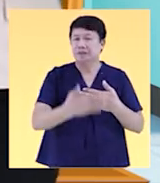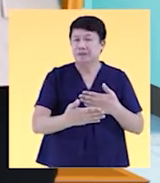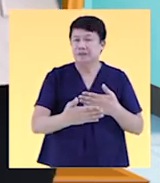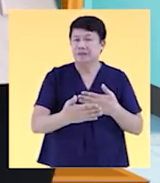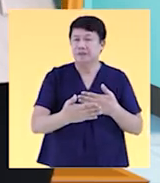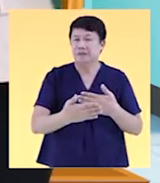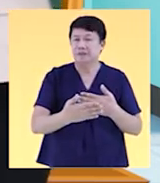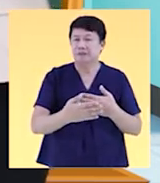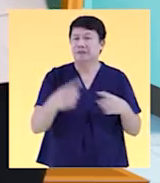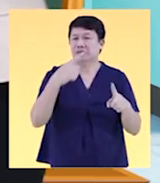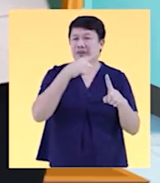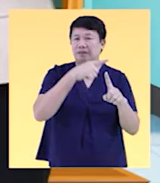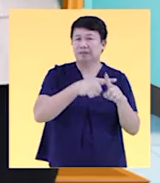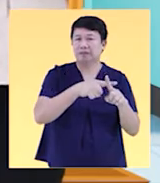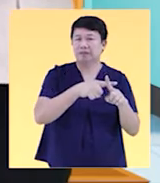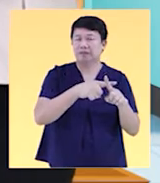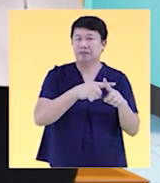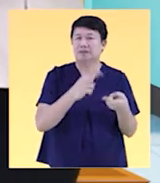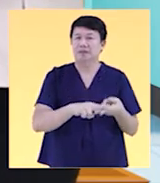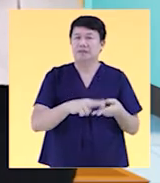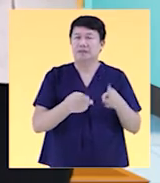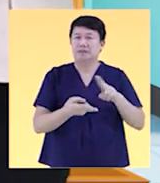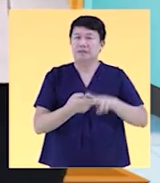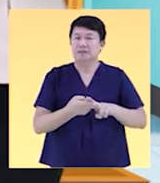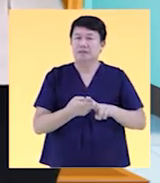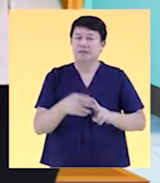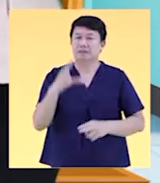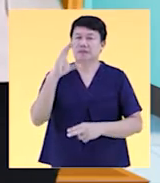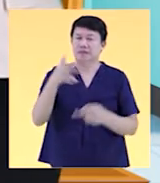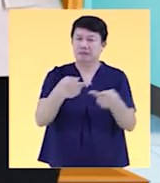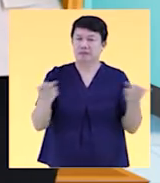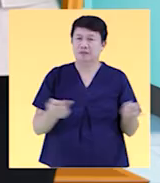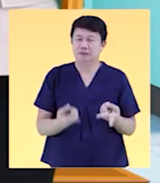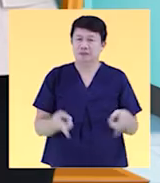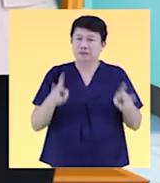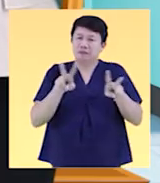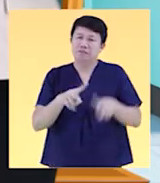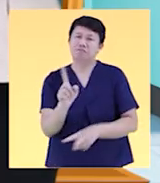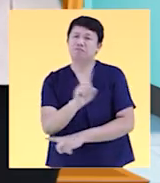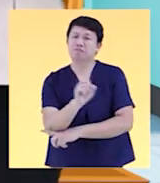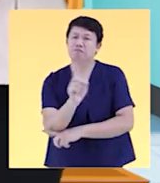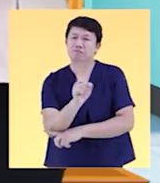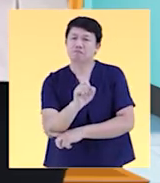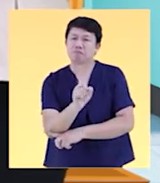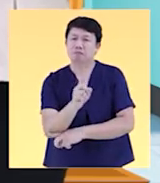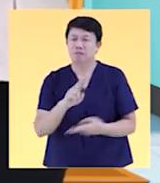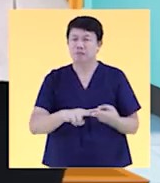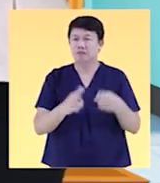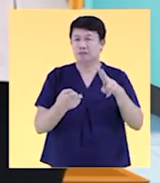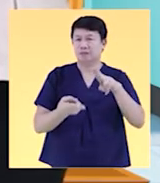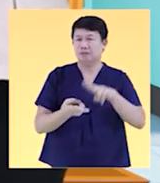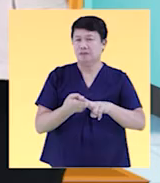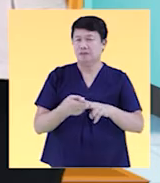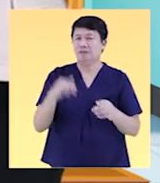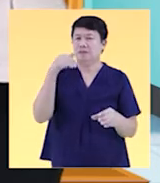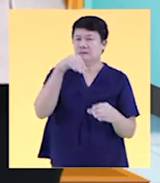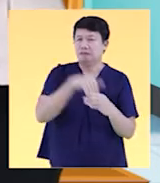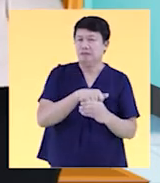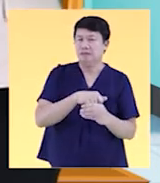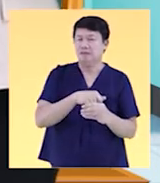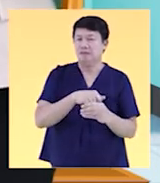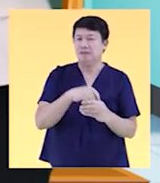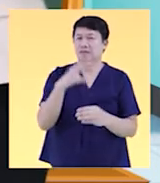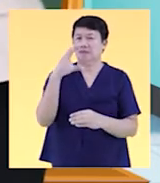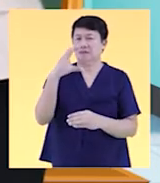Kasunod na i-add ang mga numbers na nasa hundreds na place value. Ano-ano ang mga numbers na